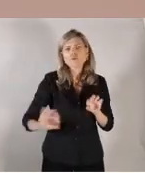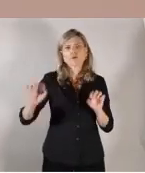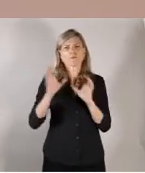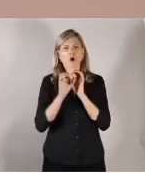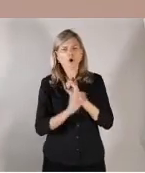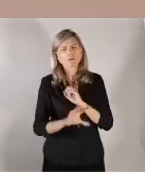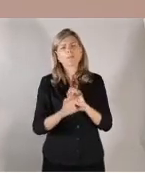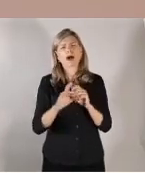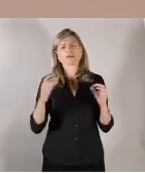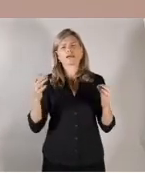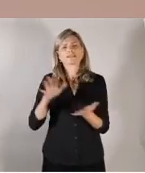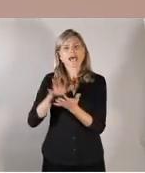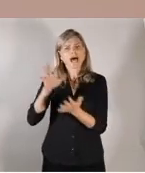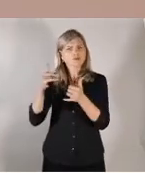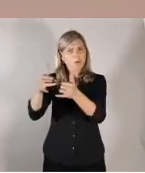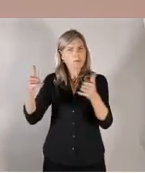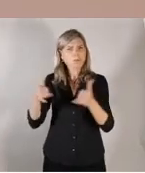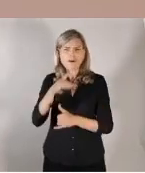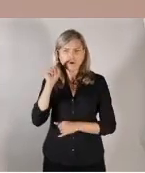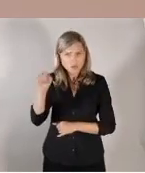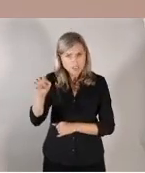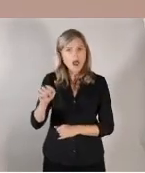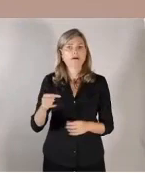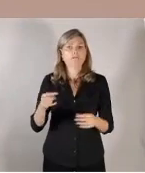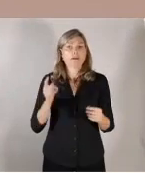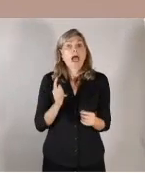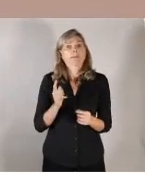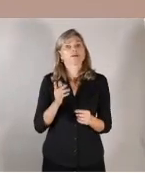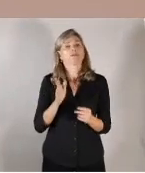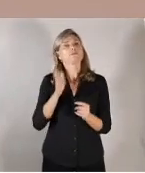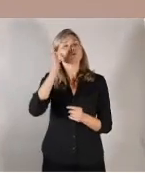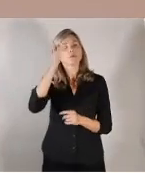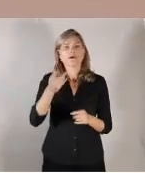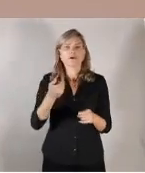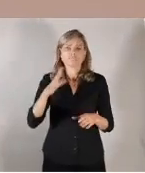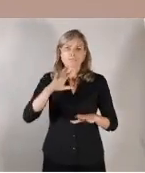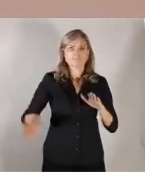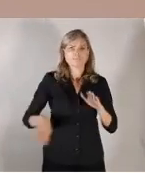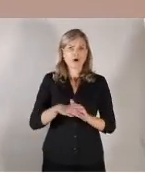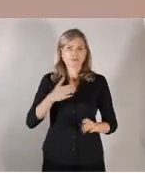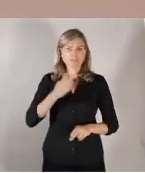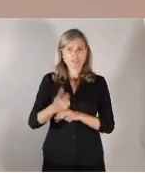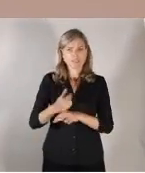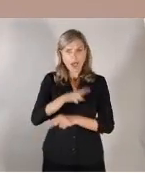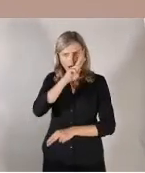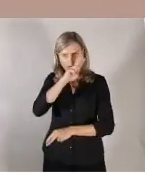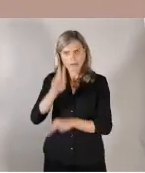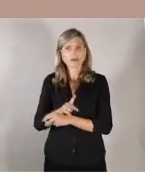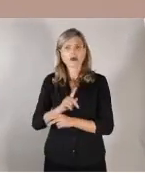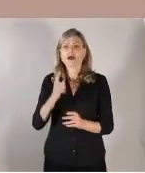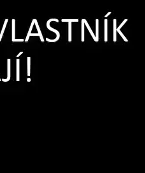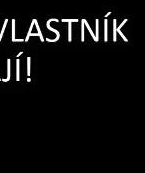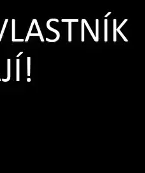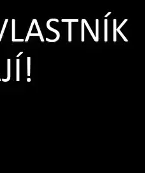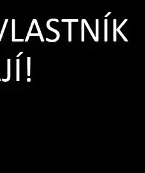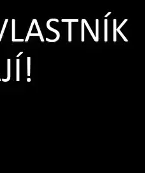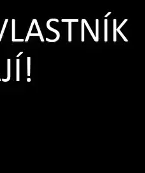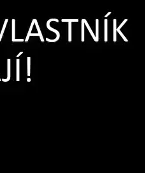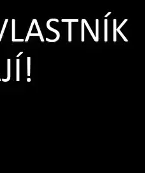pro hromadné zásobování pitnou vodou bude v budoucnu pod veřejnou kontrolou a ve veřejném vlastnictví.